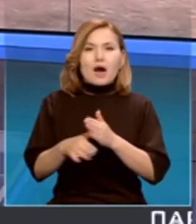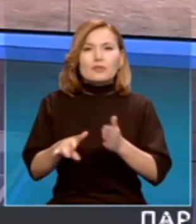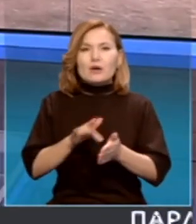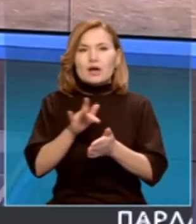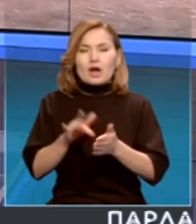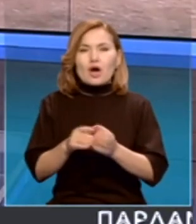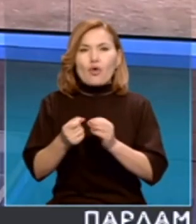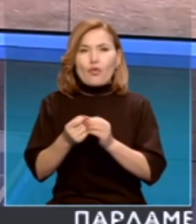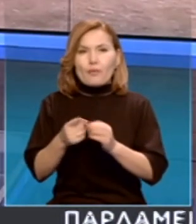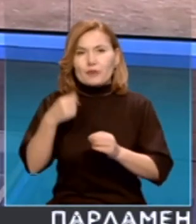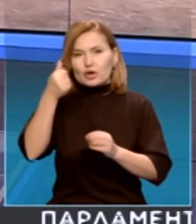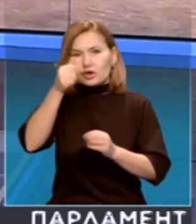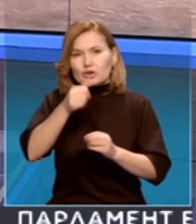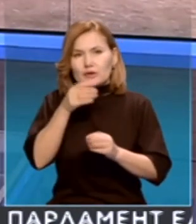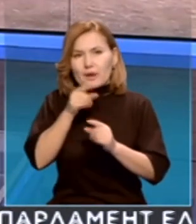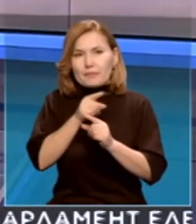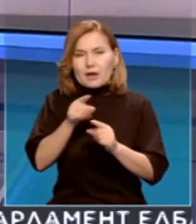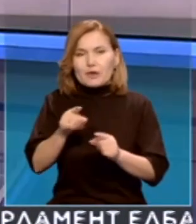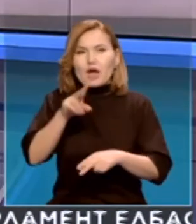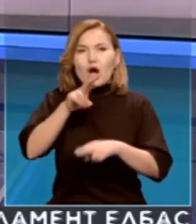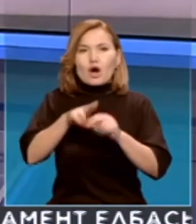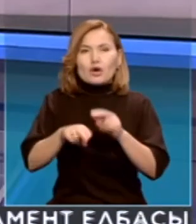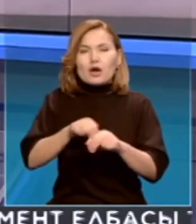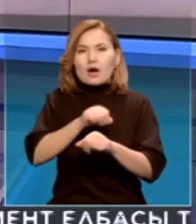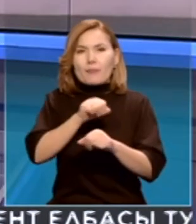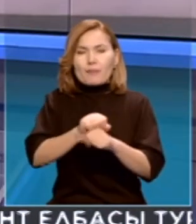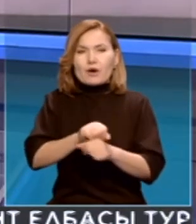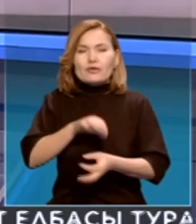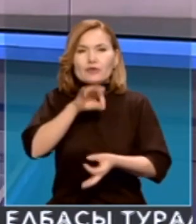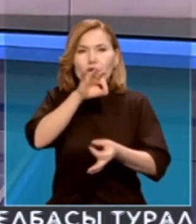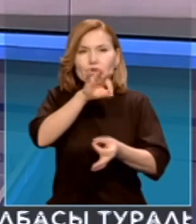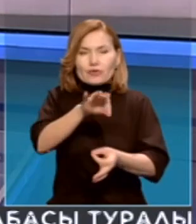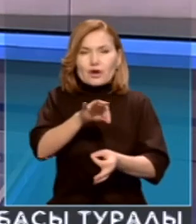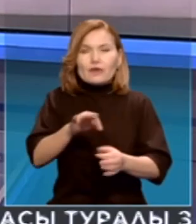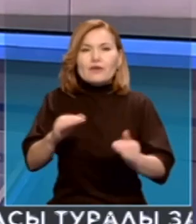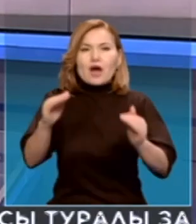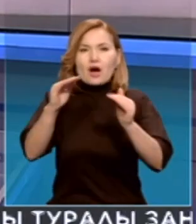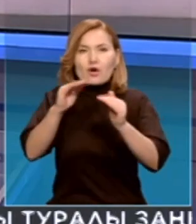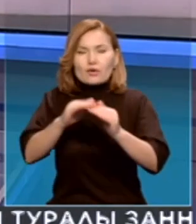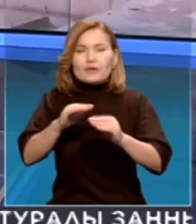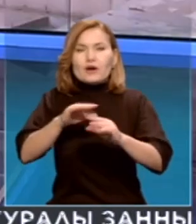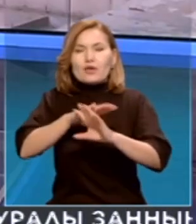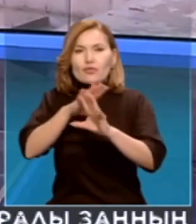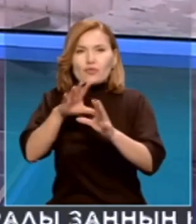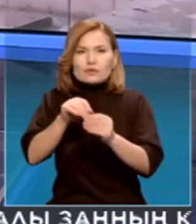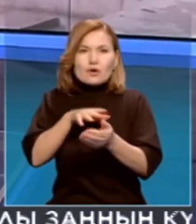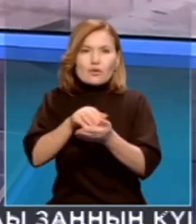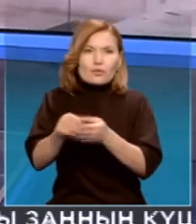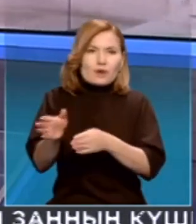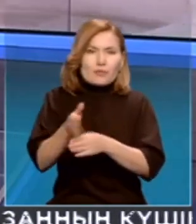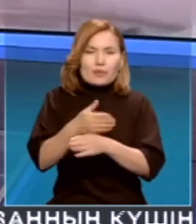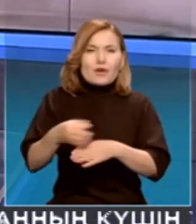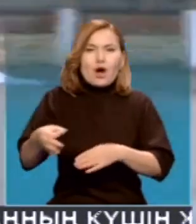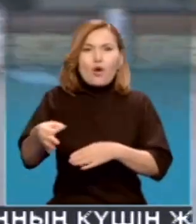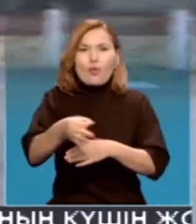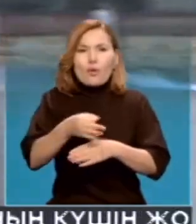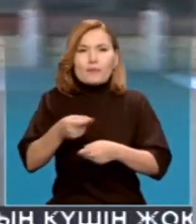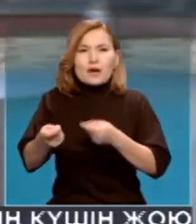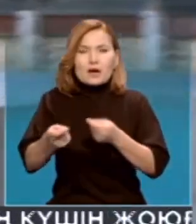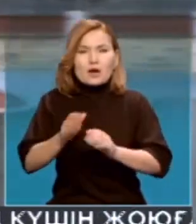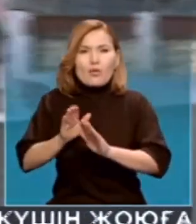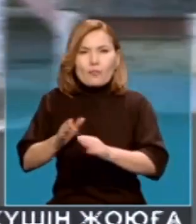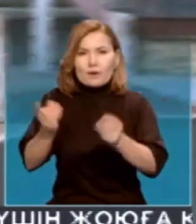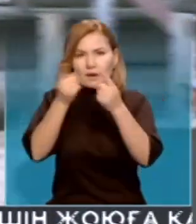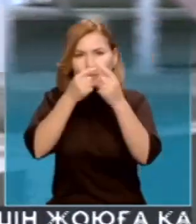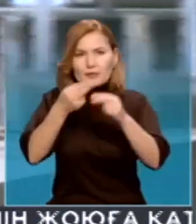Атырауда 11 жылдан бері құрылысы тоқтап тұрған концерт залы бұзылатын болды. Оның орнына шығармашылық орталығы салынады. Бұл туралы облыс әкімінің орынбасары